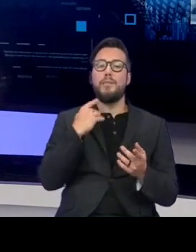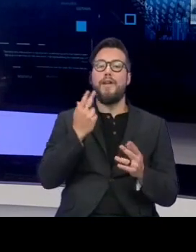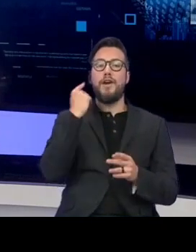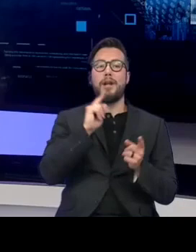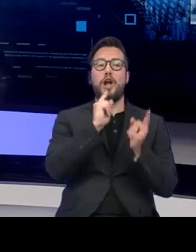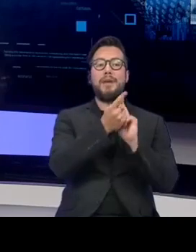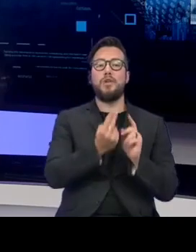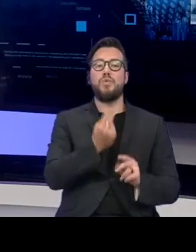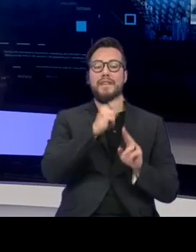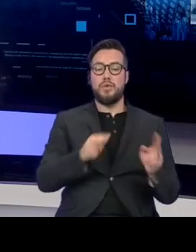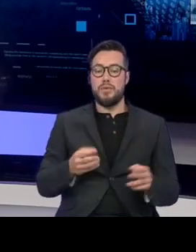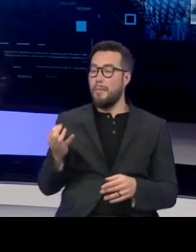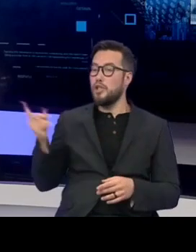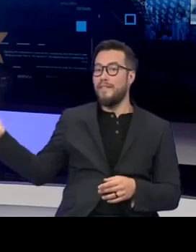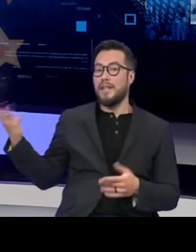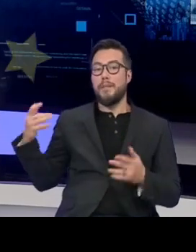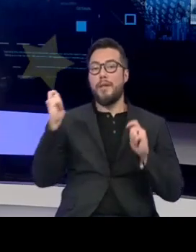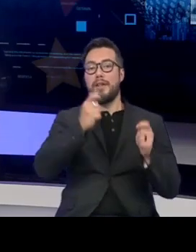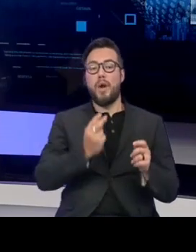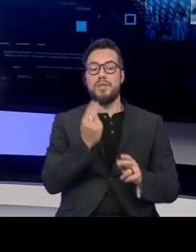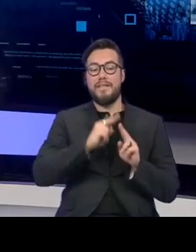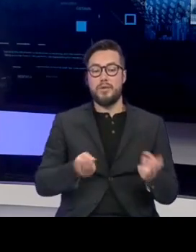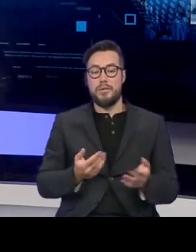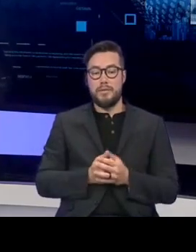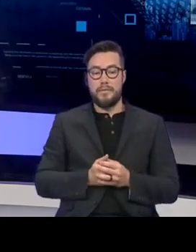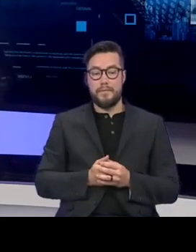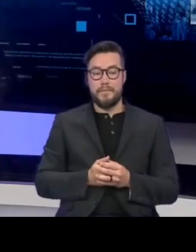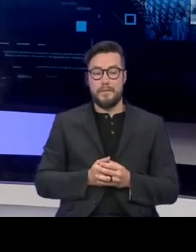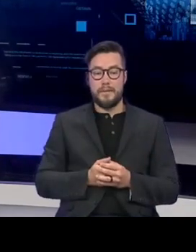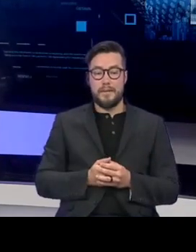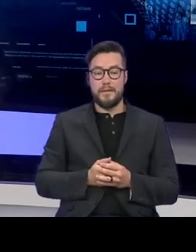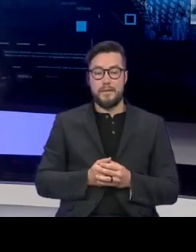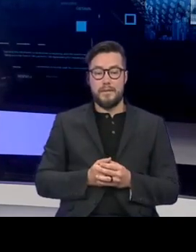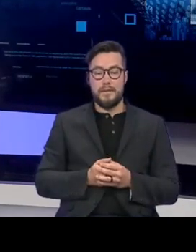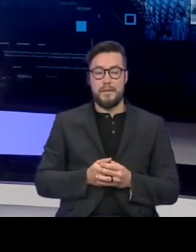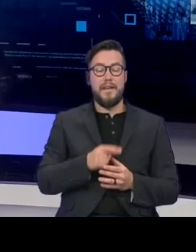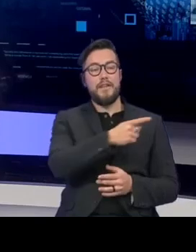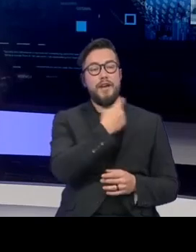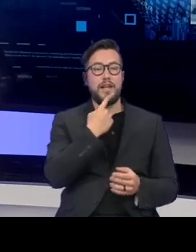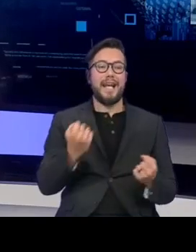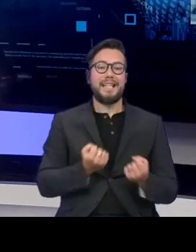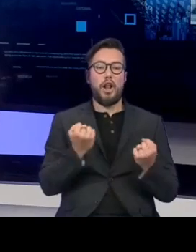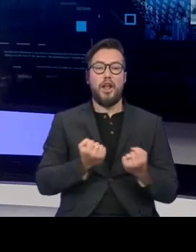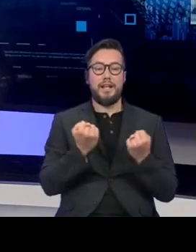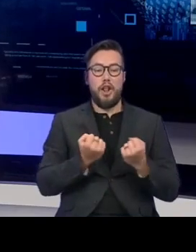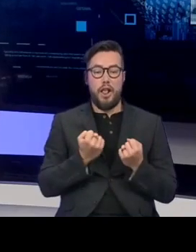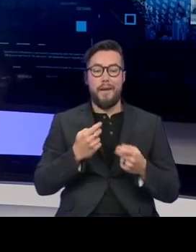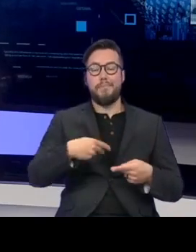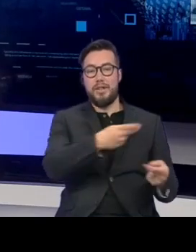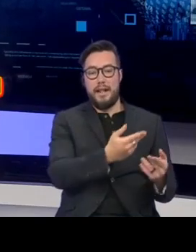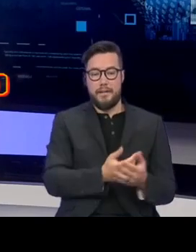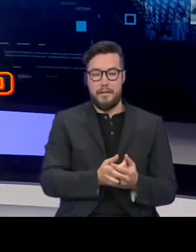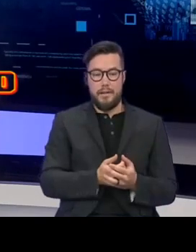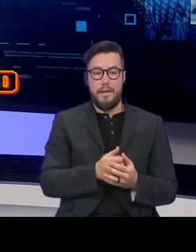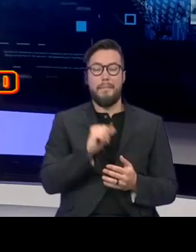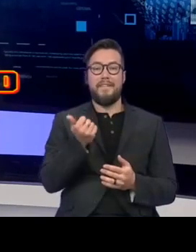súd predtým, než ste ich poslali? Prečo ste sa tak ponáhľali? Však veď vy ste hovorili, že to rýchlo treba povedať, poslať.